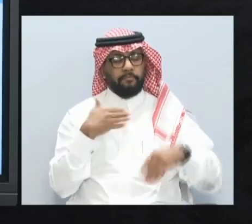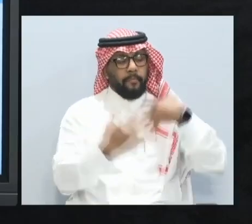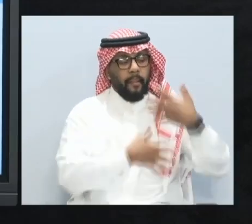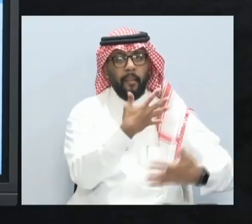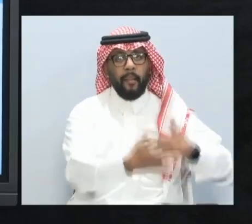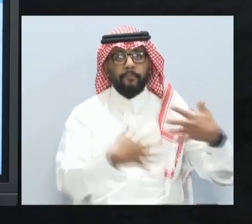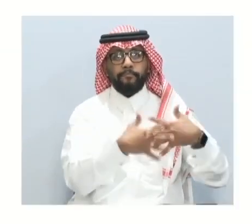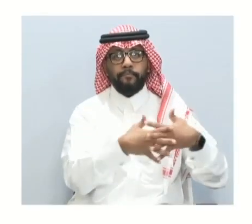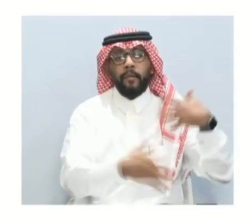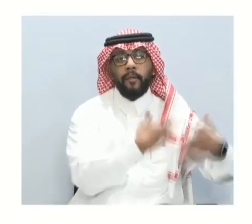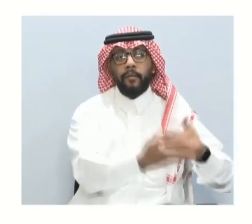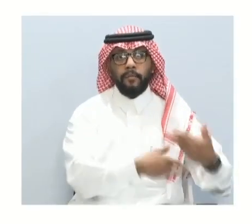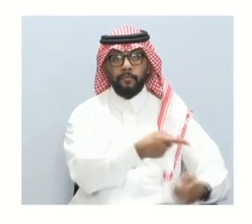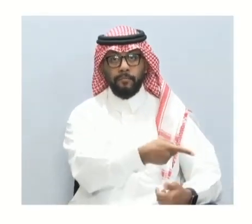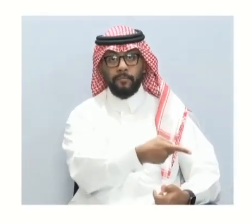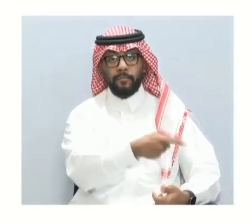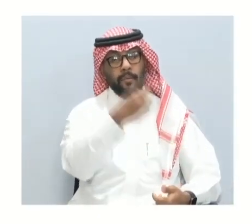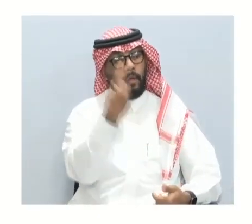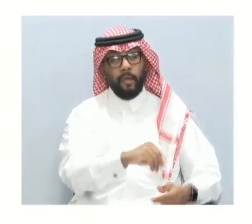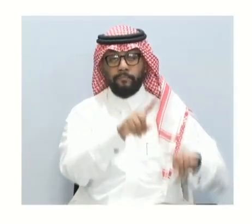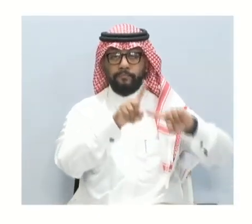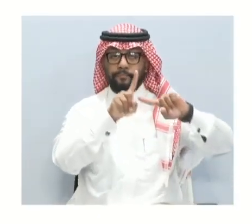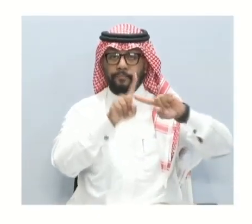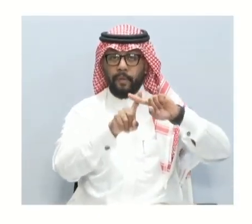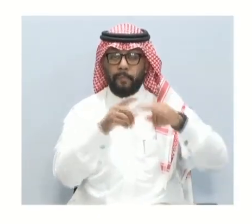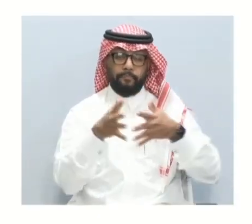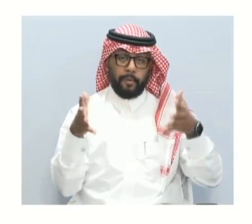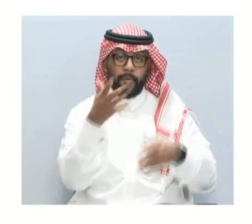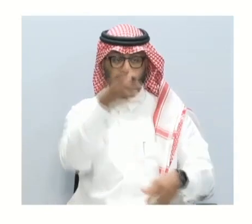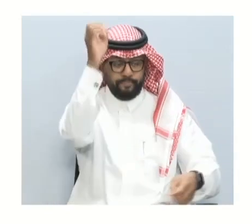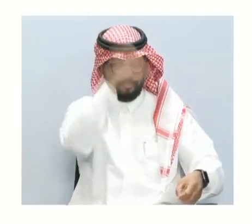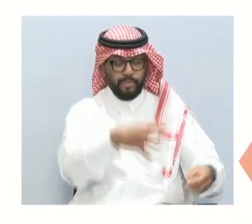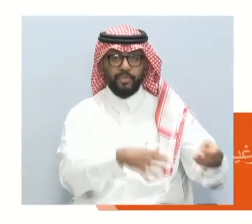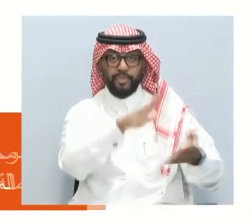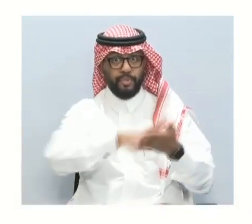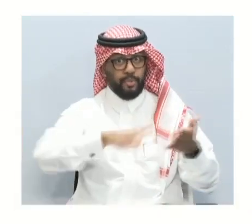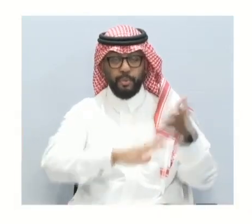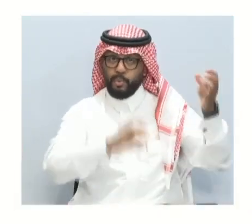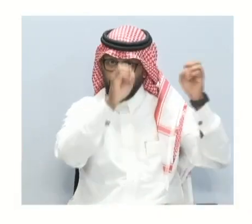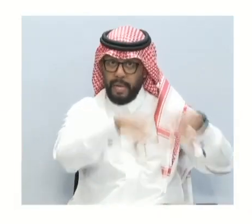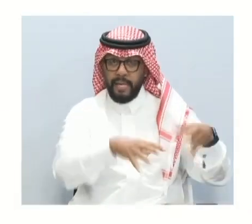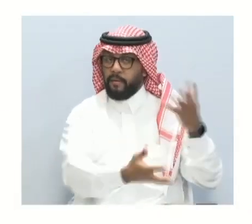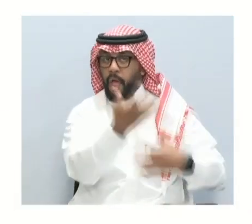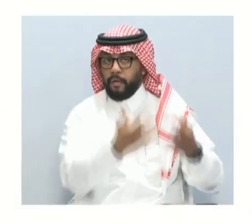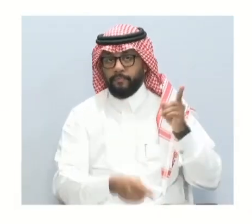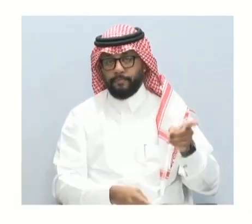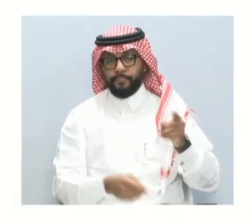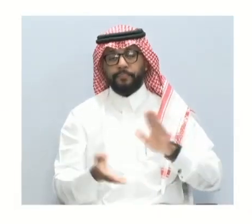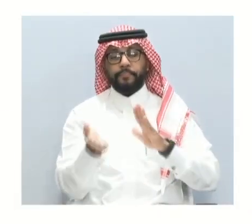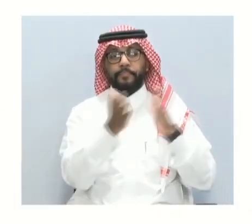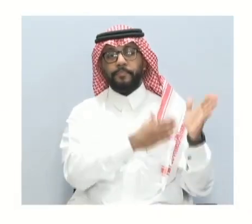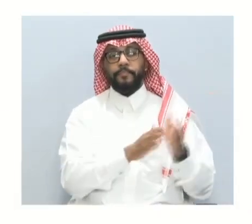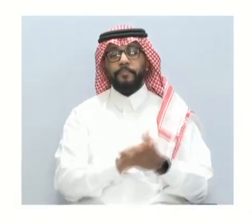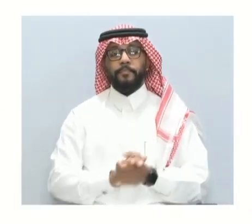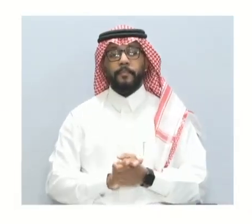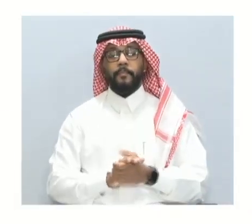فهو كفر اكبر فهو كفر اكبر اما النوع الثاني كفر غير مخرج